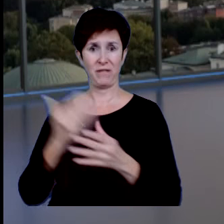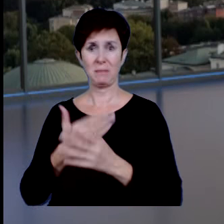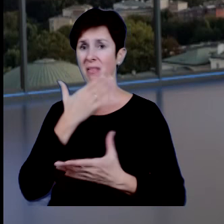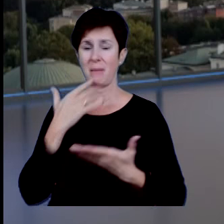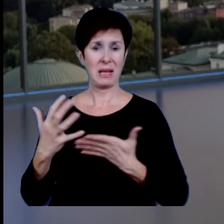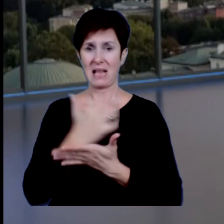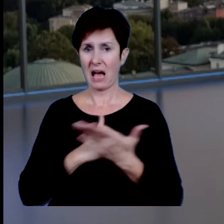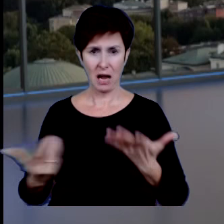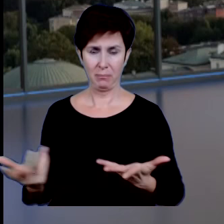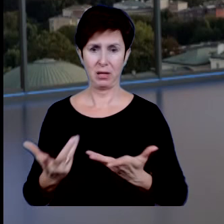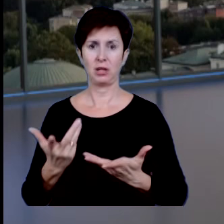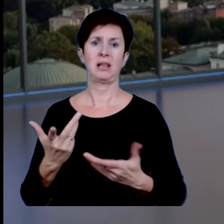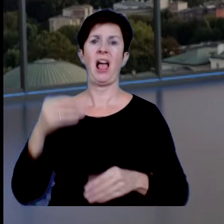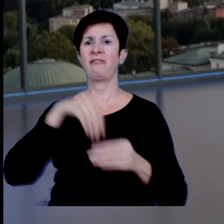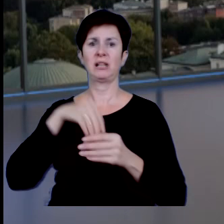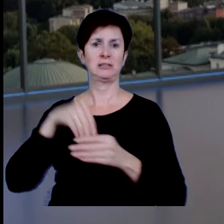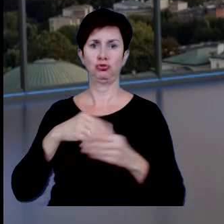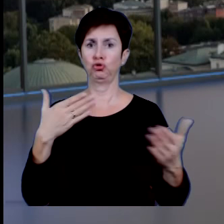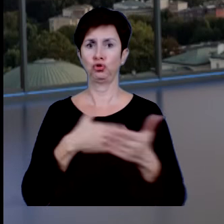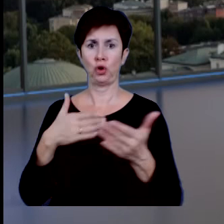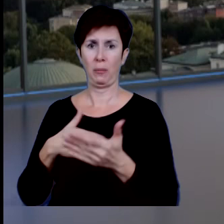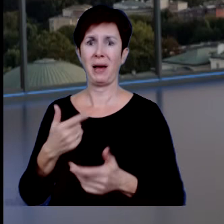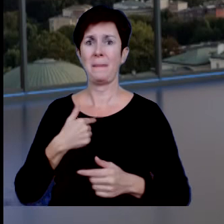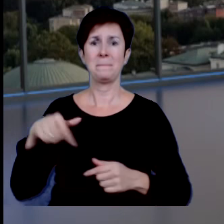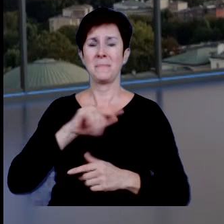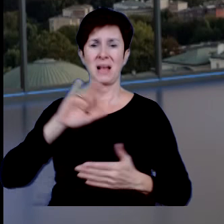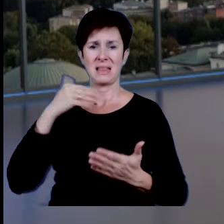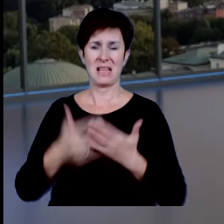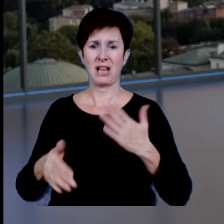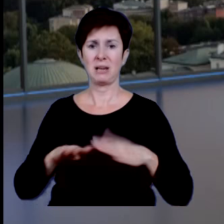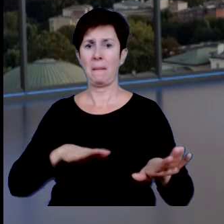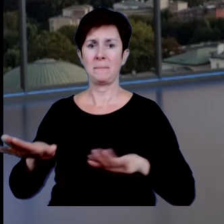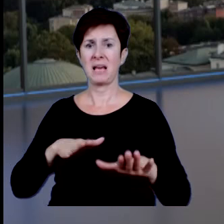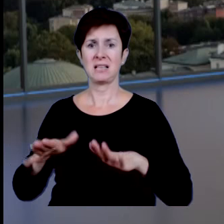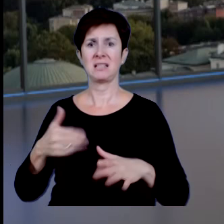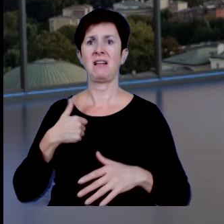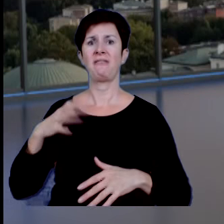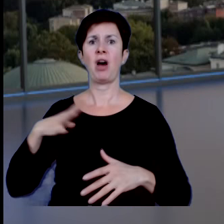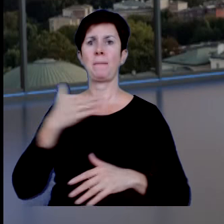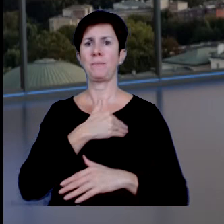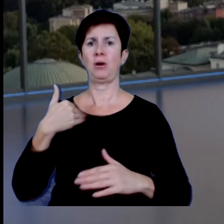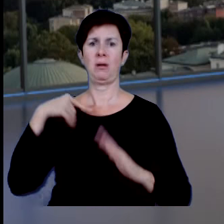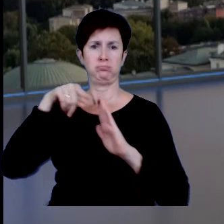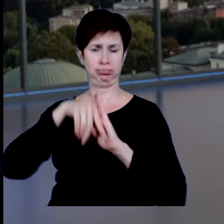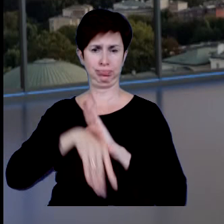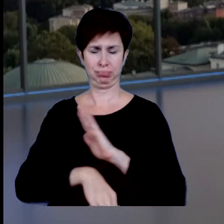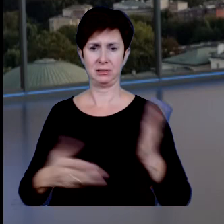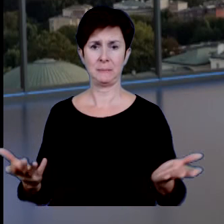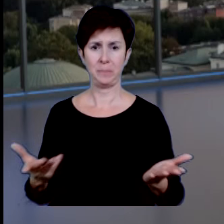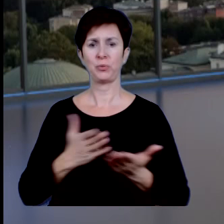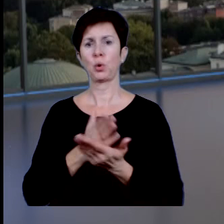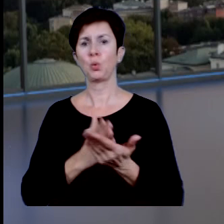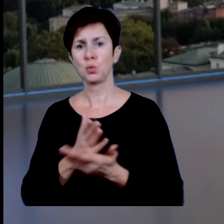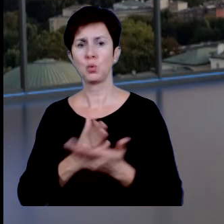są inwestycje, to my tracimy miejsce w łańcuchu wartości, bo pewne usługi, pewne produkty